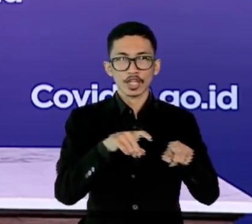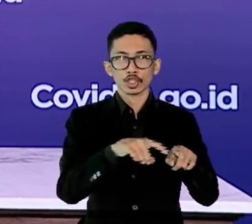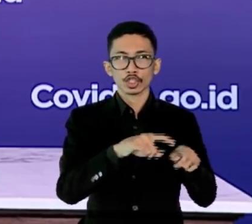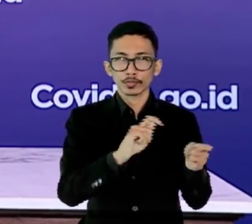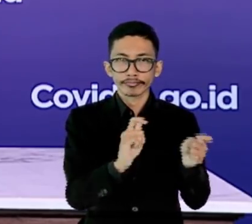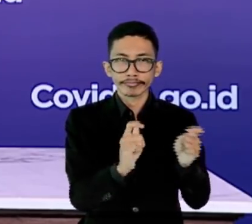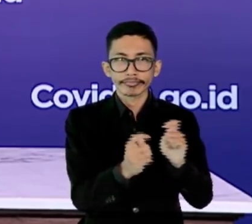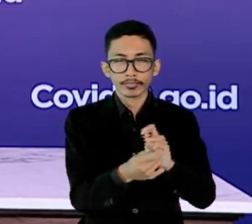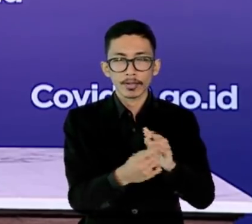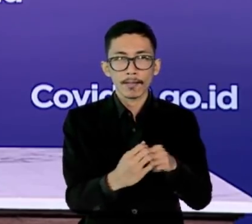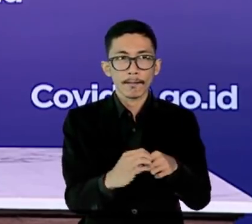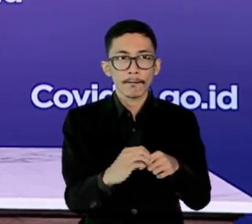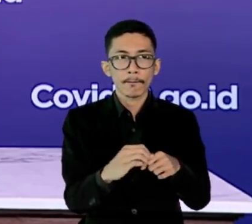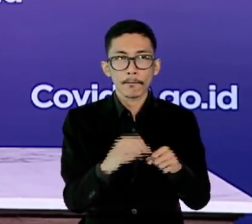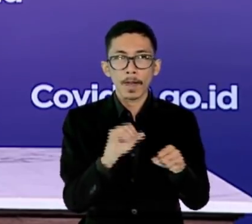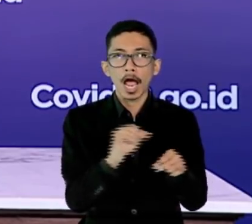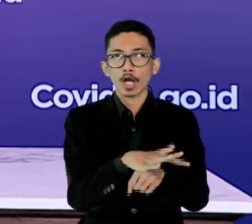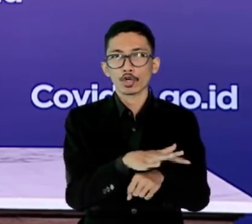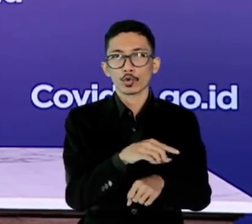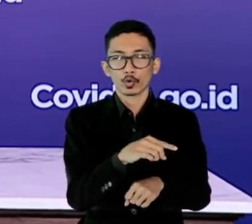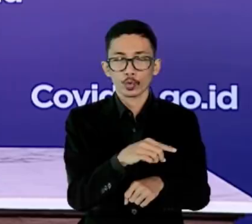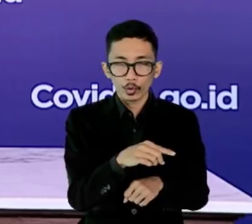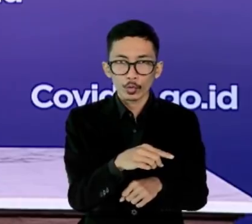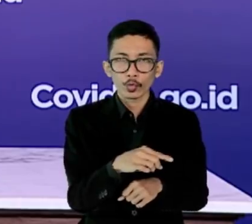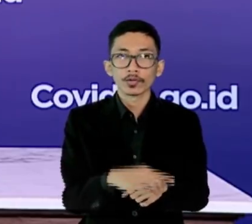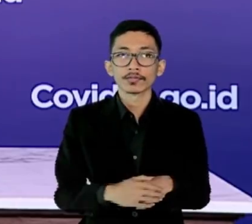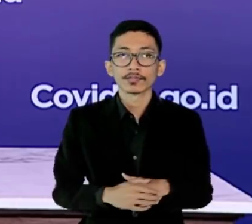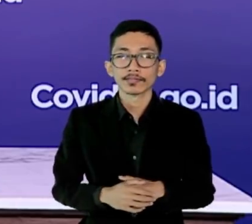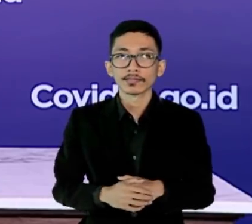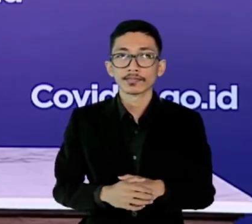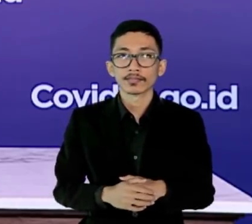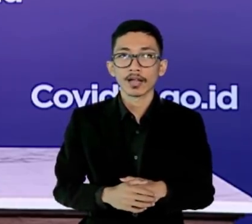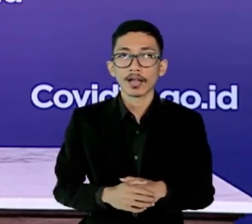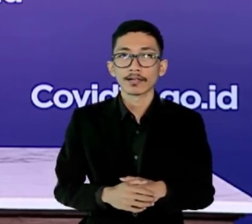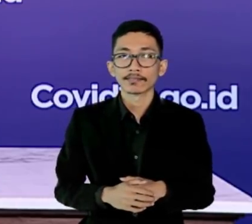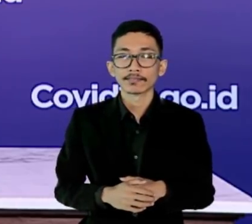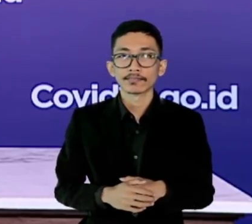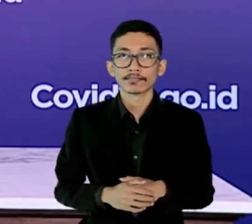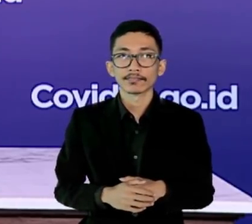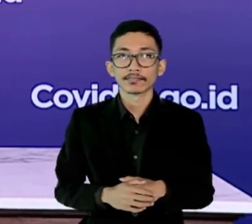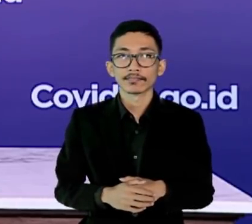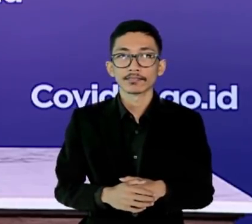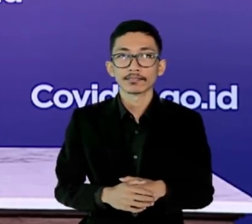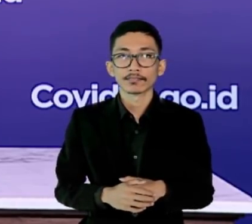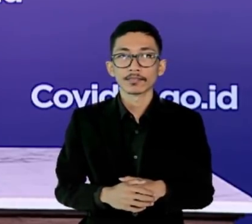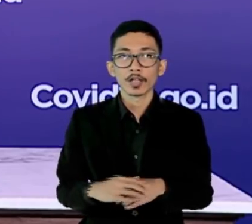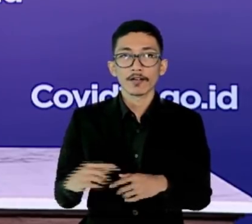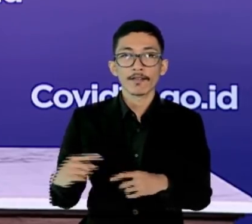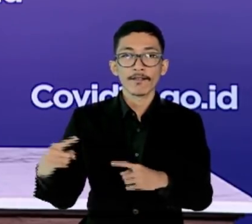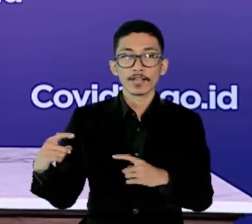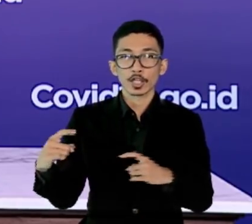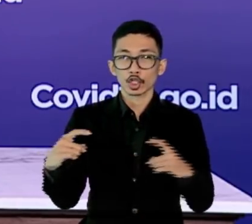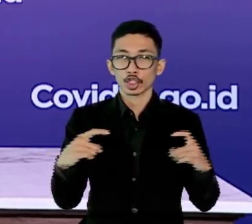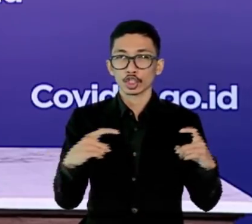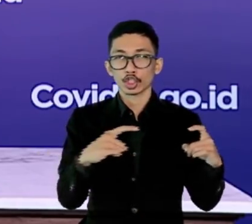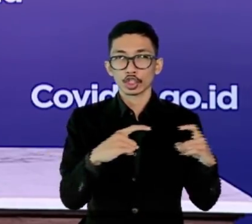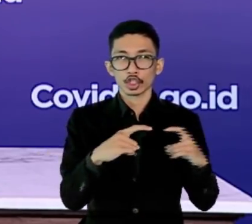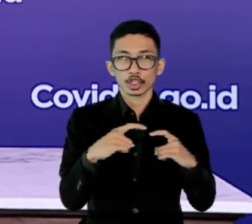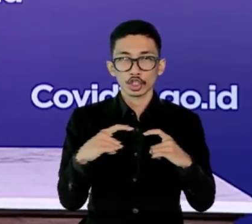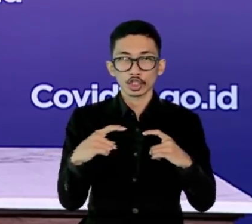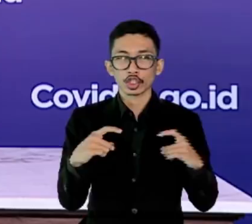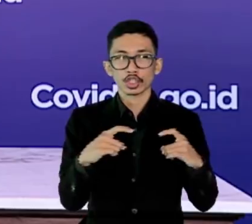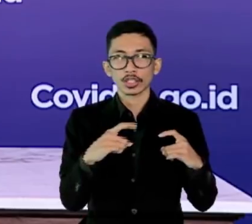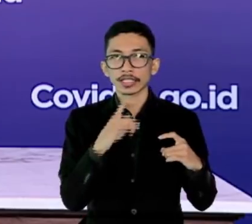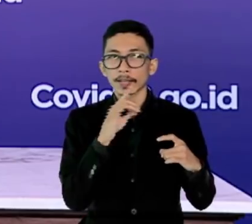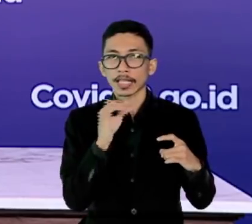mempengaruhi karakteristik dari virus tersebut. Karakteristik yang dihasilkan banyak yang justru merugikan virus dan membuatnya